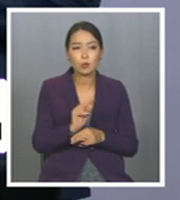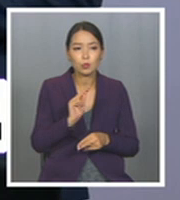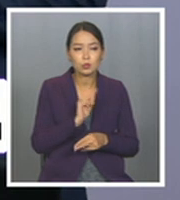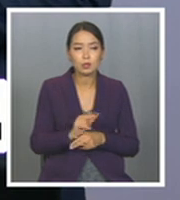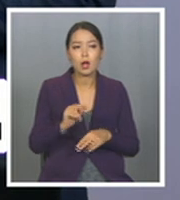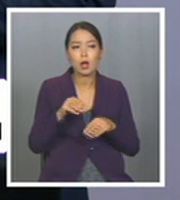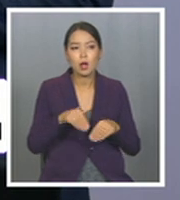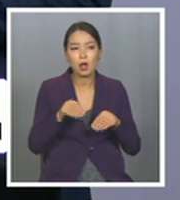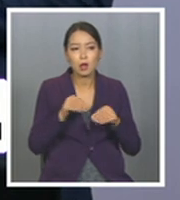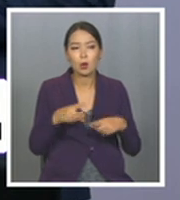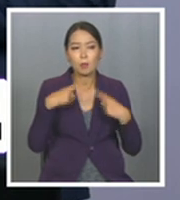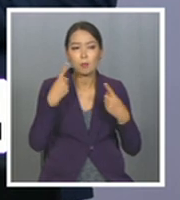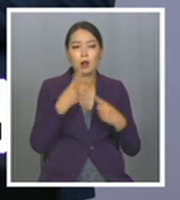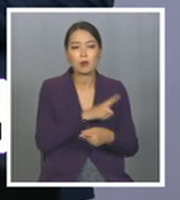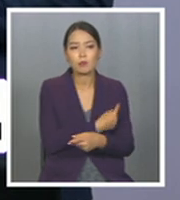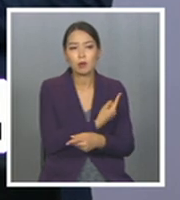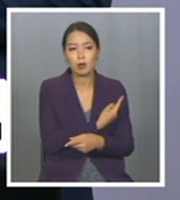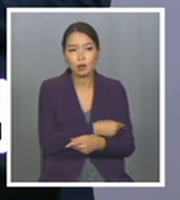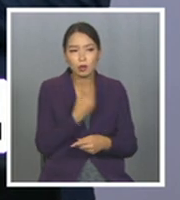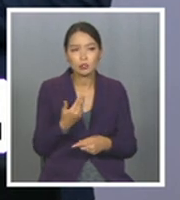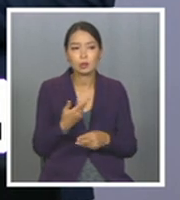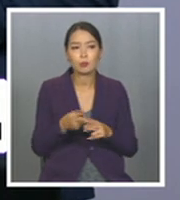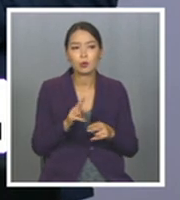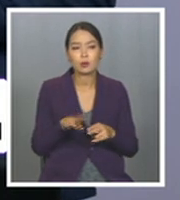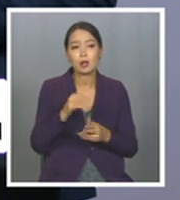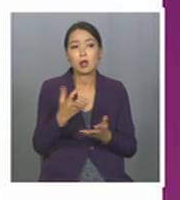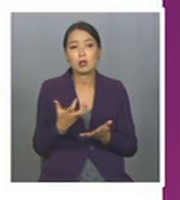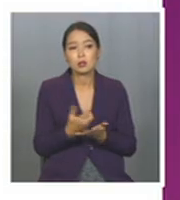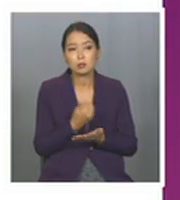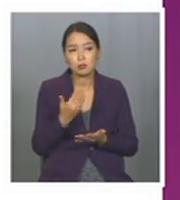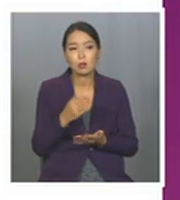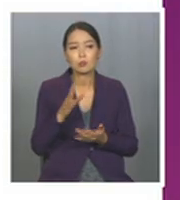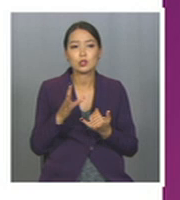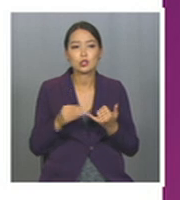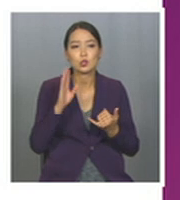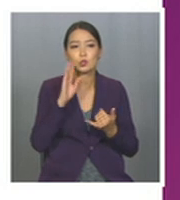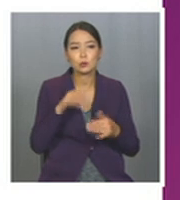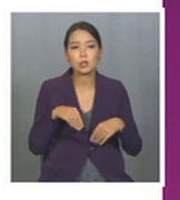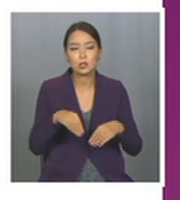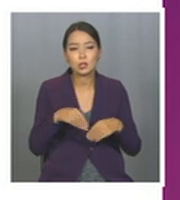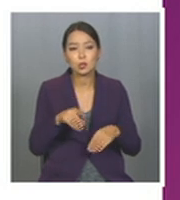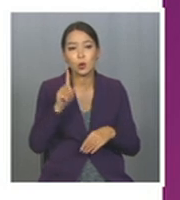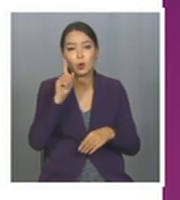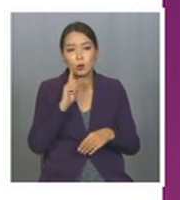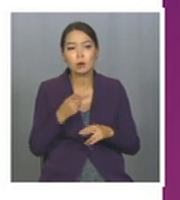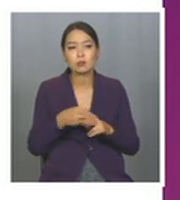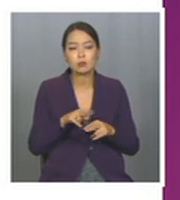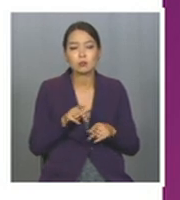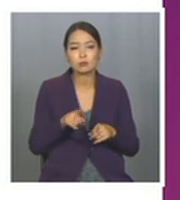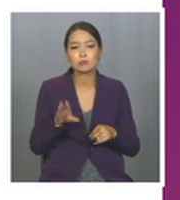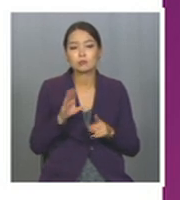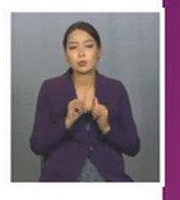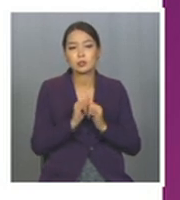мал дәрігерлері сияқты. Бұлар табылса, һәм жер су егіндікке қолайлы болса, отырықшы болған артық. Көсемдер